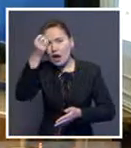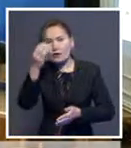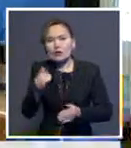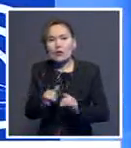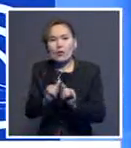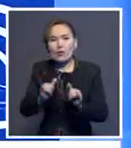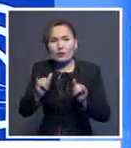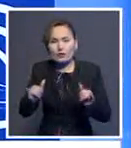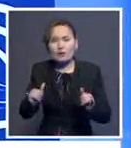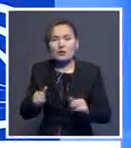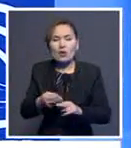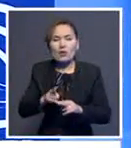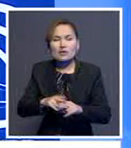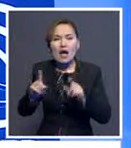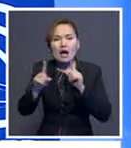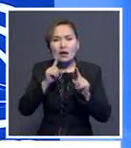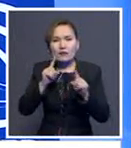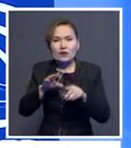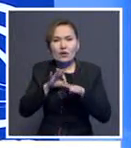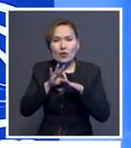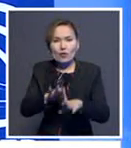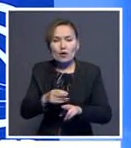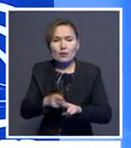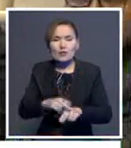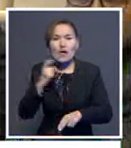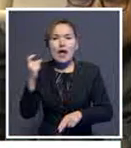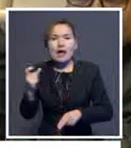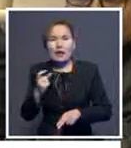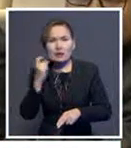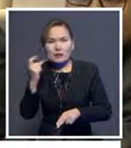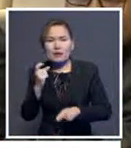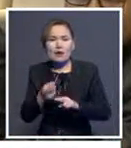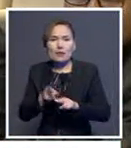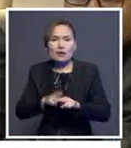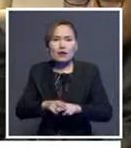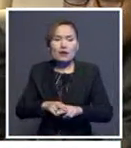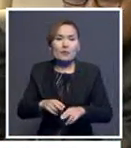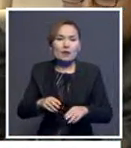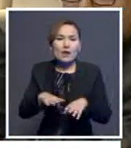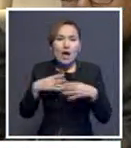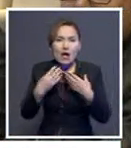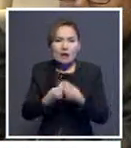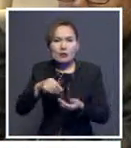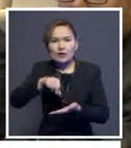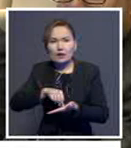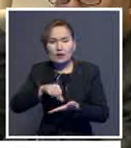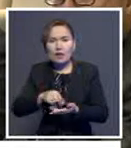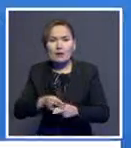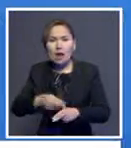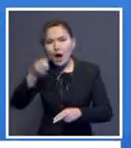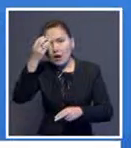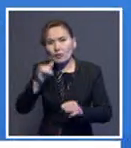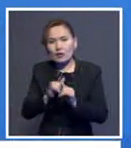рөлі атты конференция өтті. Жиында мемлекетіміздің саясаткерлері, экономистері, әлеуметтанушылары мен түрлі саладағы